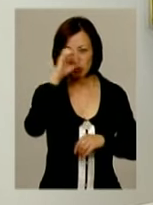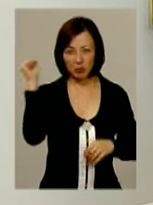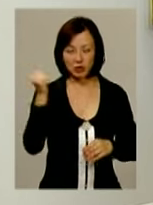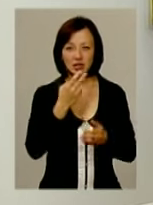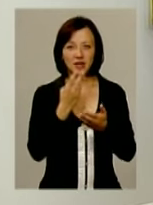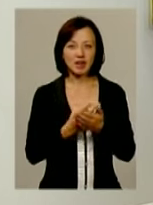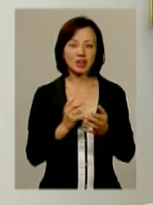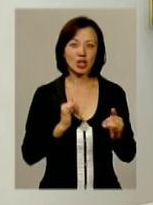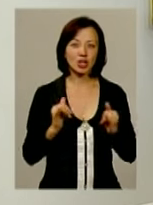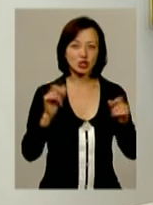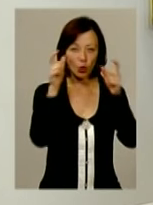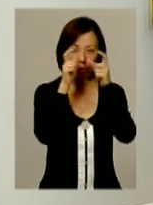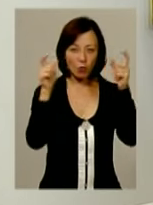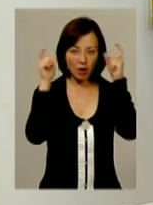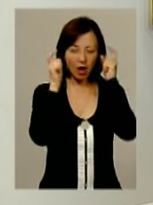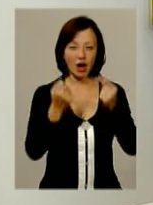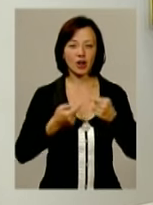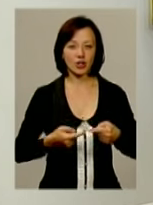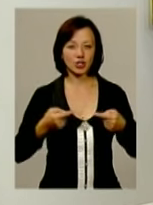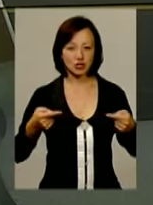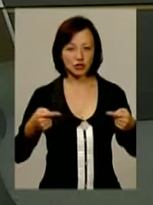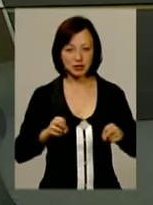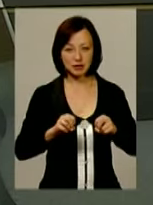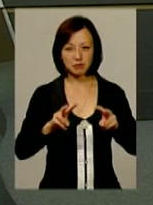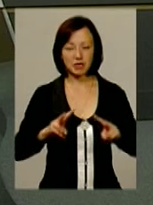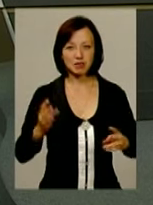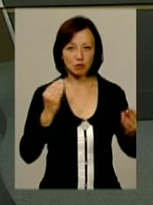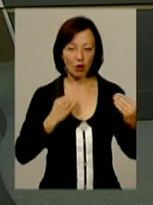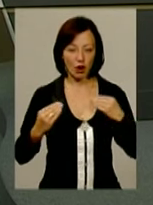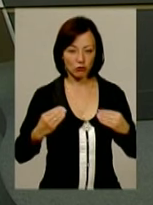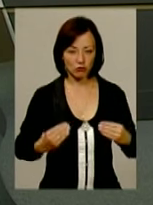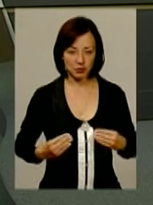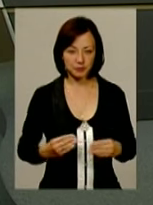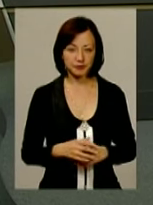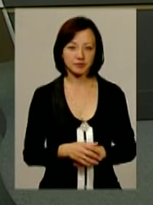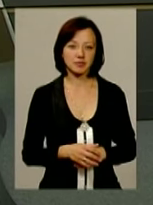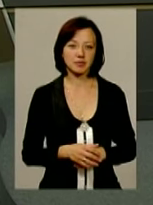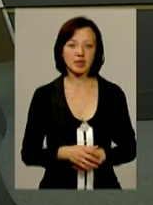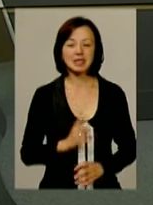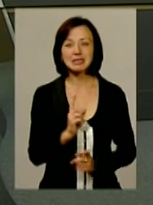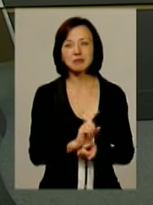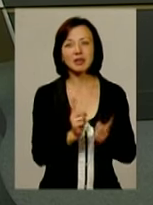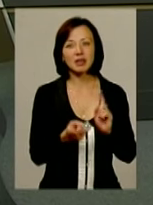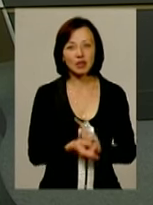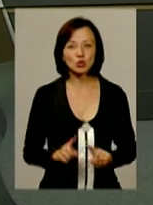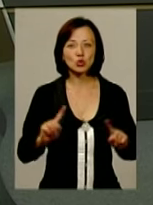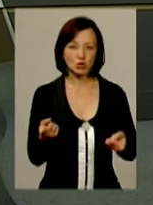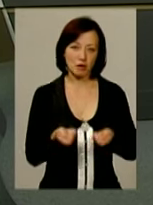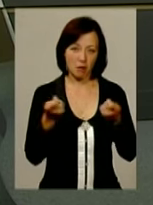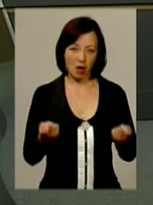і тактичні окуляри, і інше спорядження. Змінилося дуже мало, на превеликий